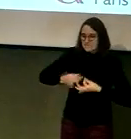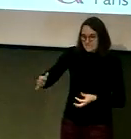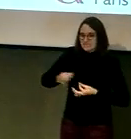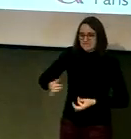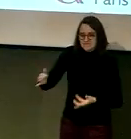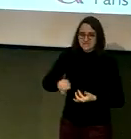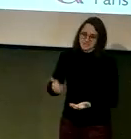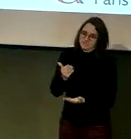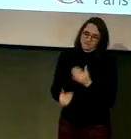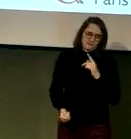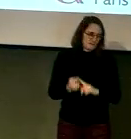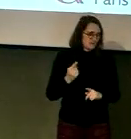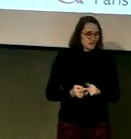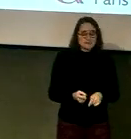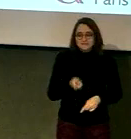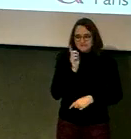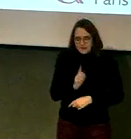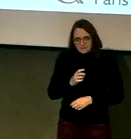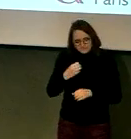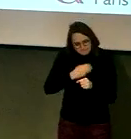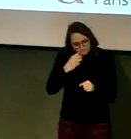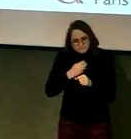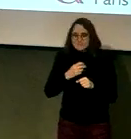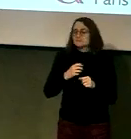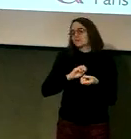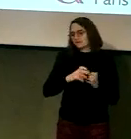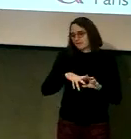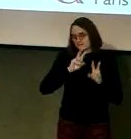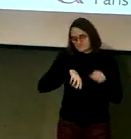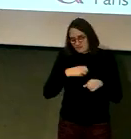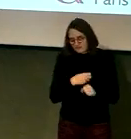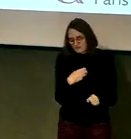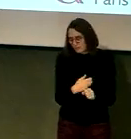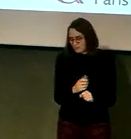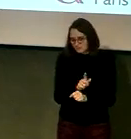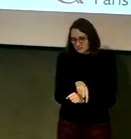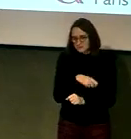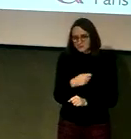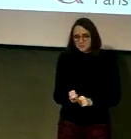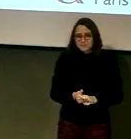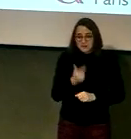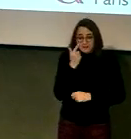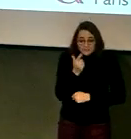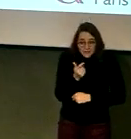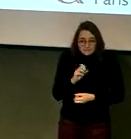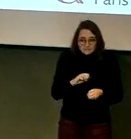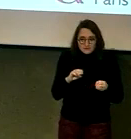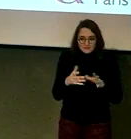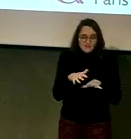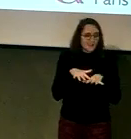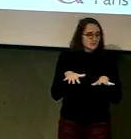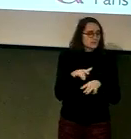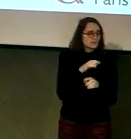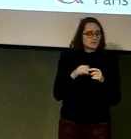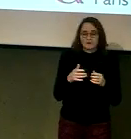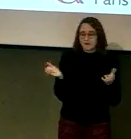femmes s'informent surtout sur Internet et qu'on voit ce qui se dit sur tous ces réseaux sociaux,